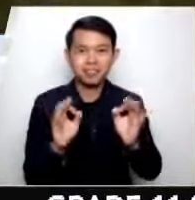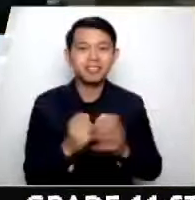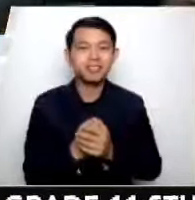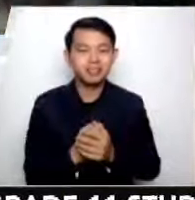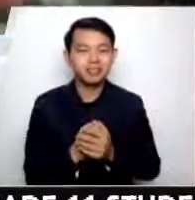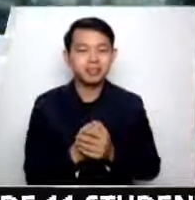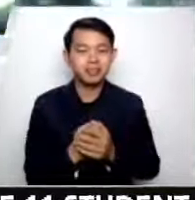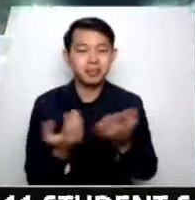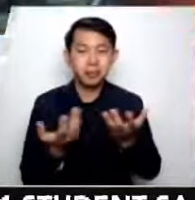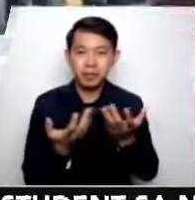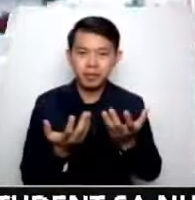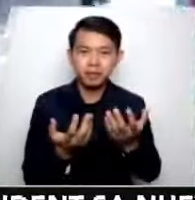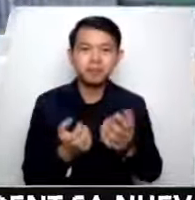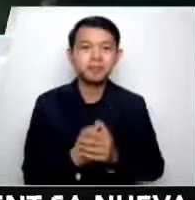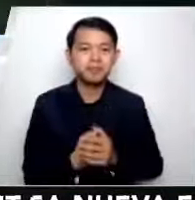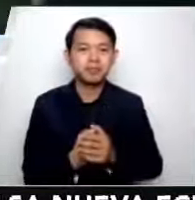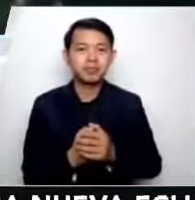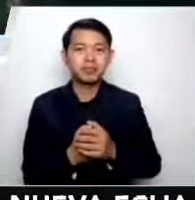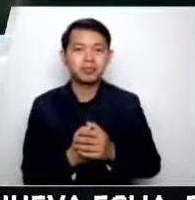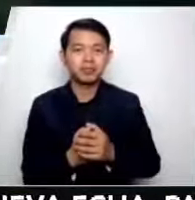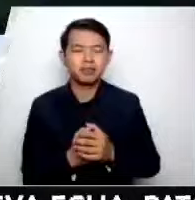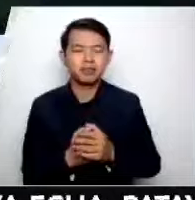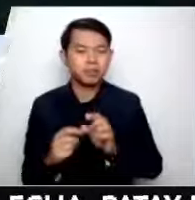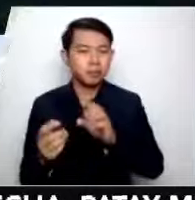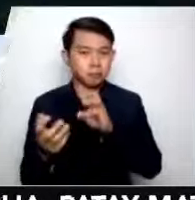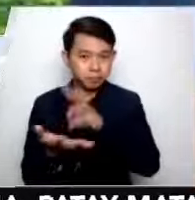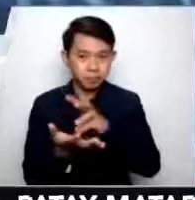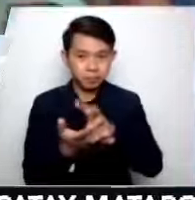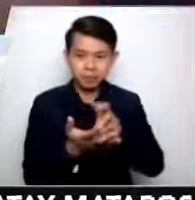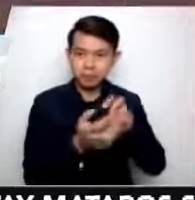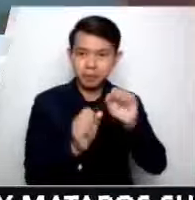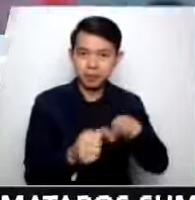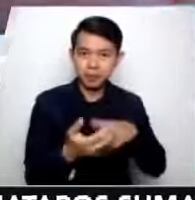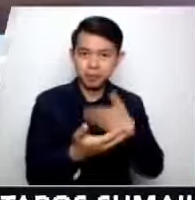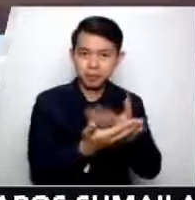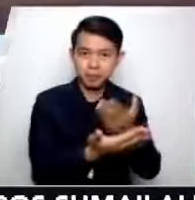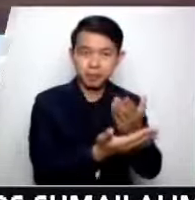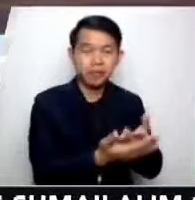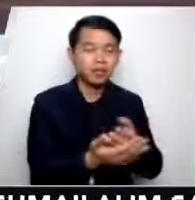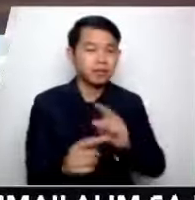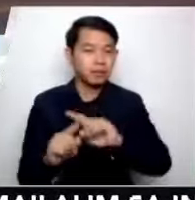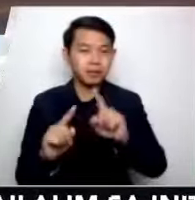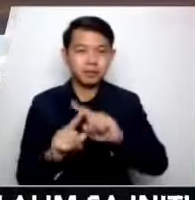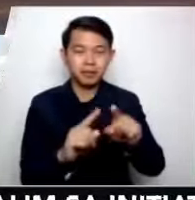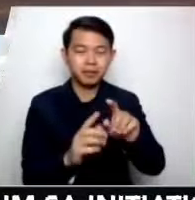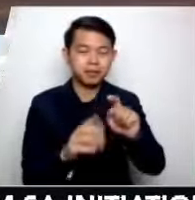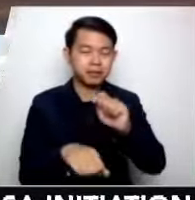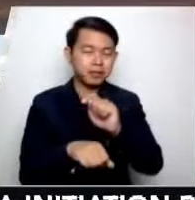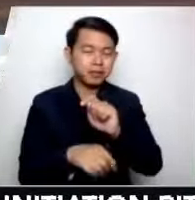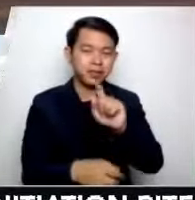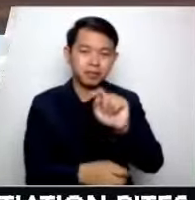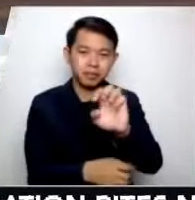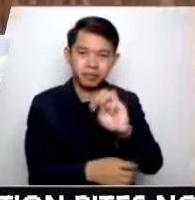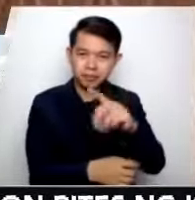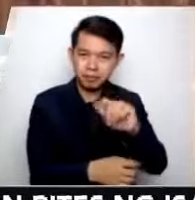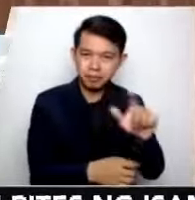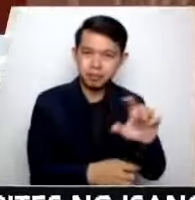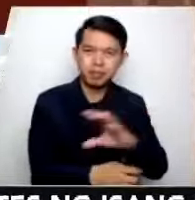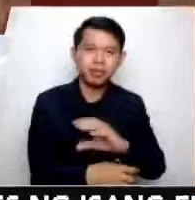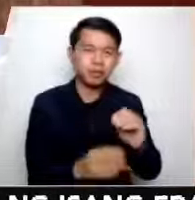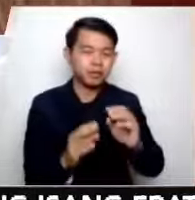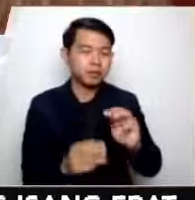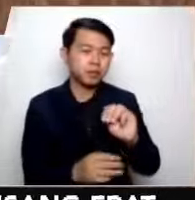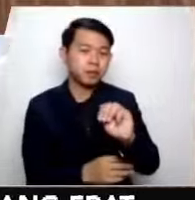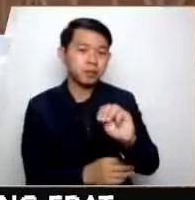kung saan makikita ang samut-sari at makukulay na templo at mosque tulad ng National Monument na Abdul Ghafur Mosque. The